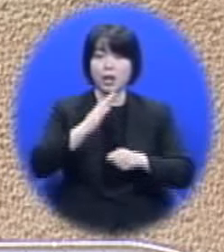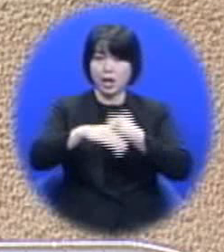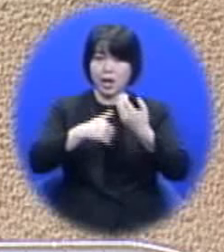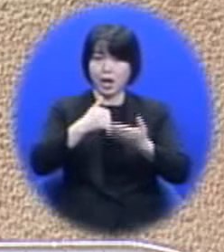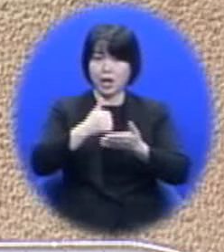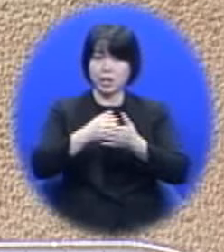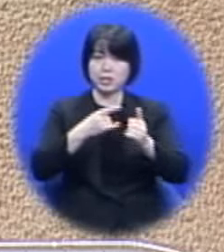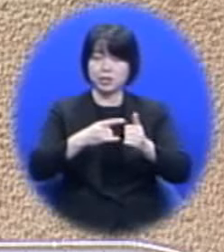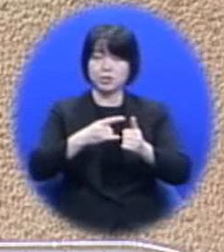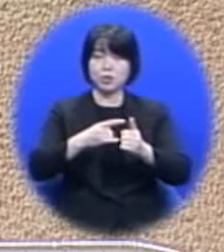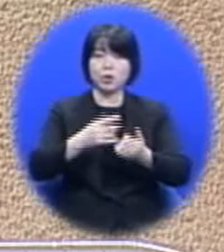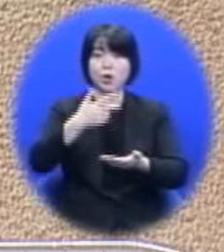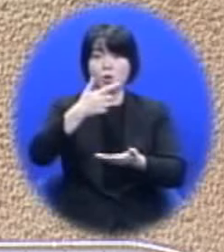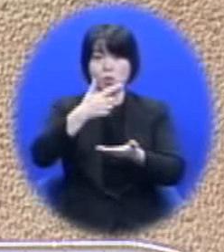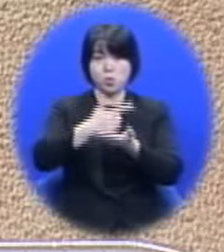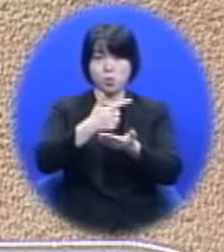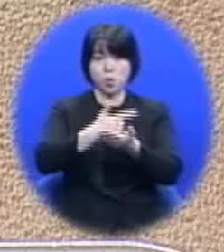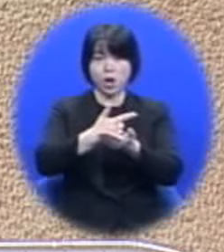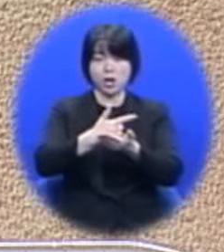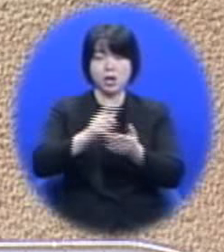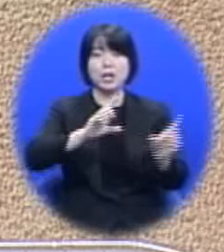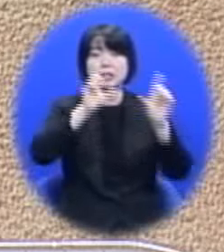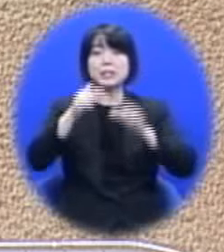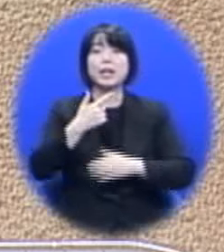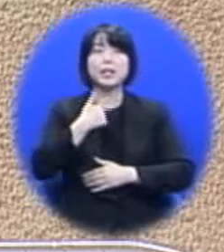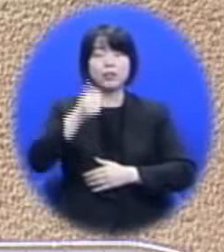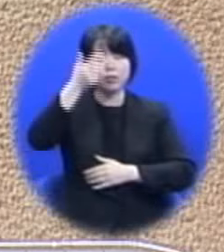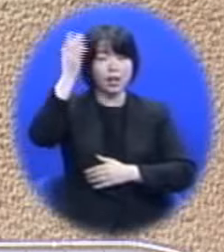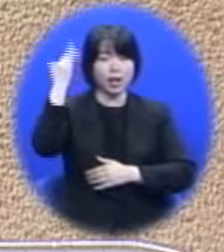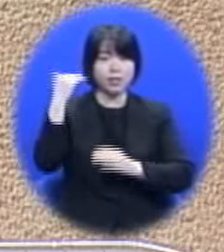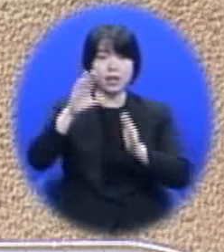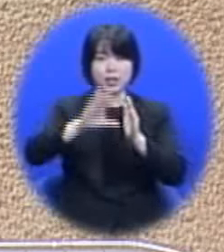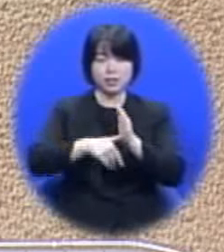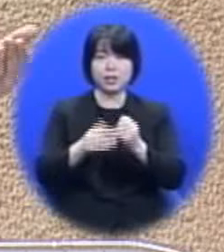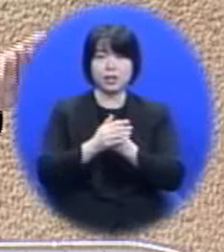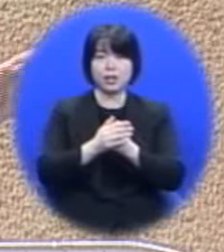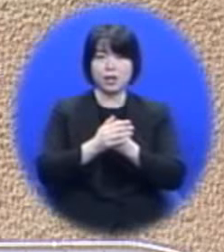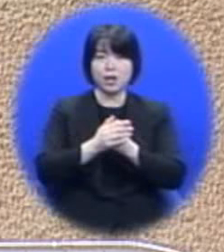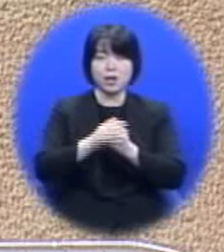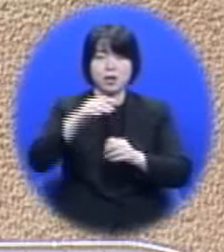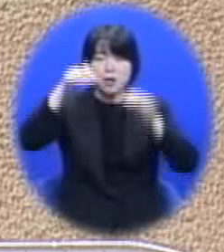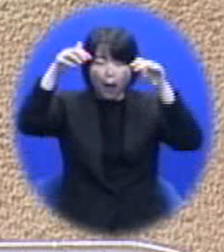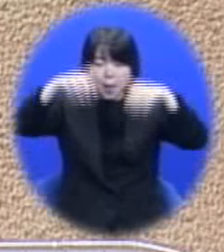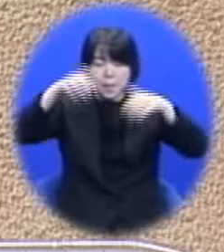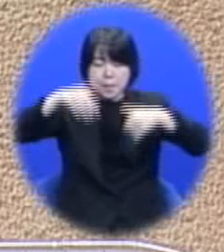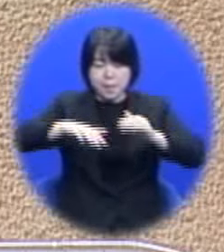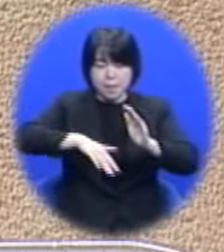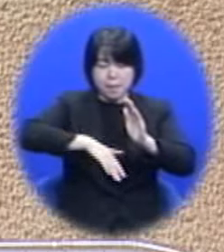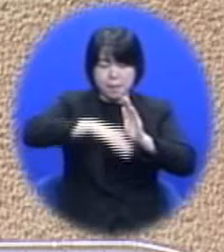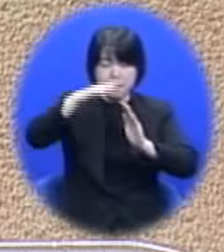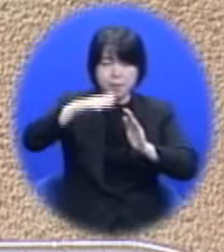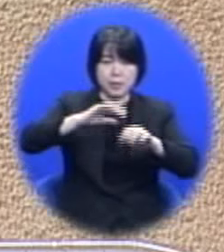하나님께서 노아가 살았던 당대에 그 홍수로 그 시대를 심판하셨을 그때